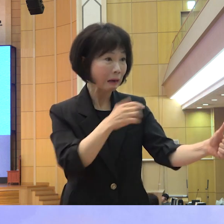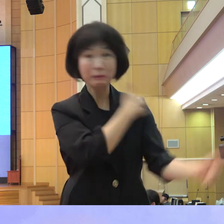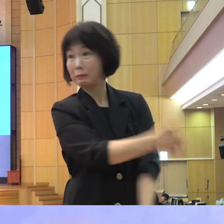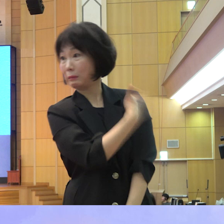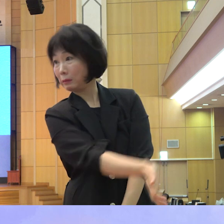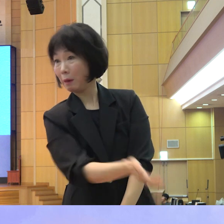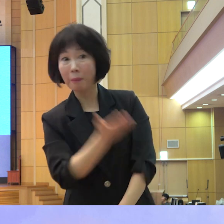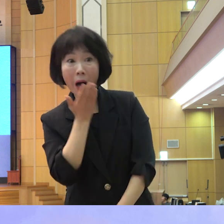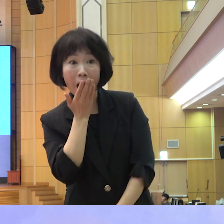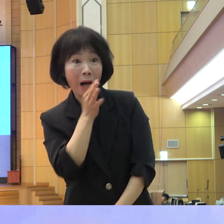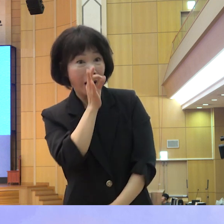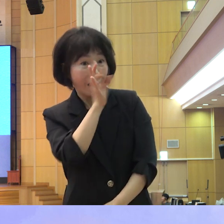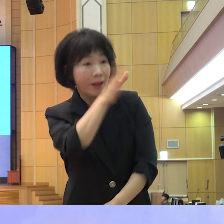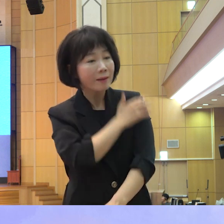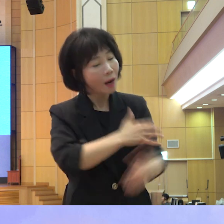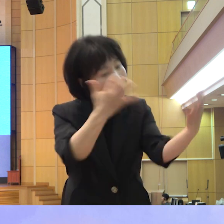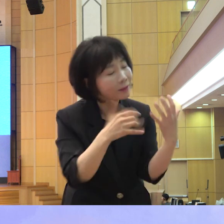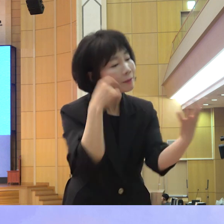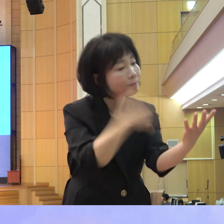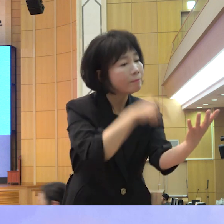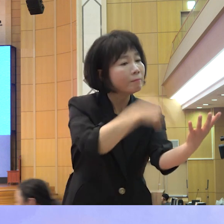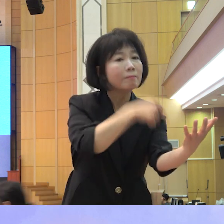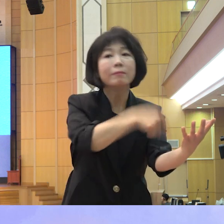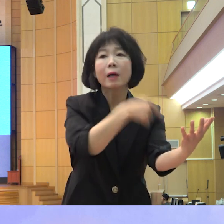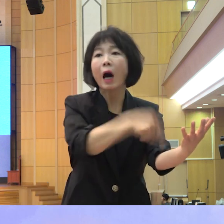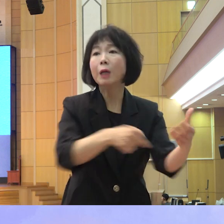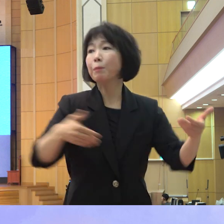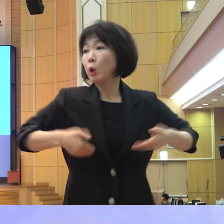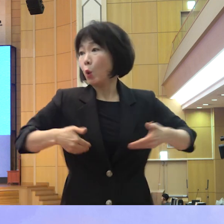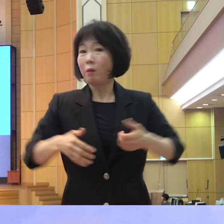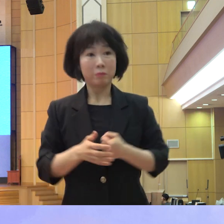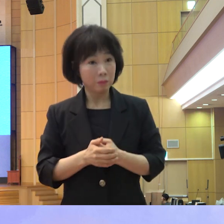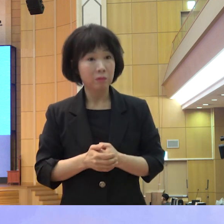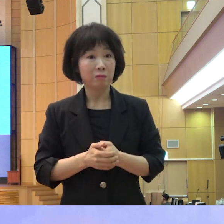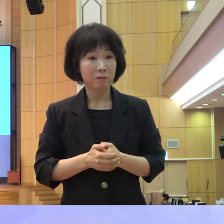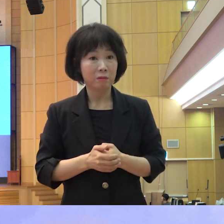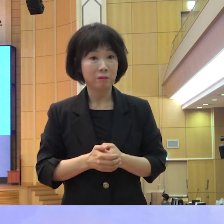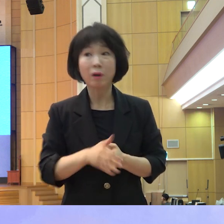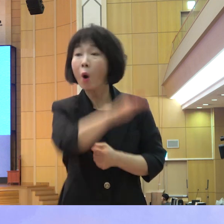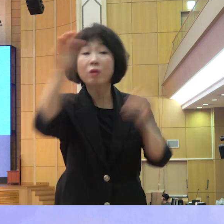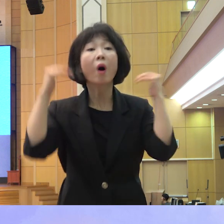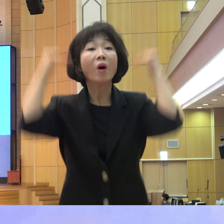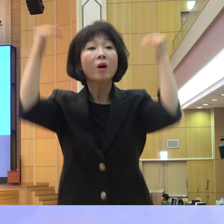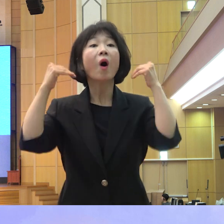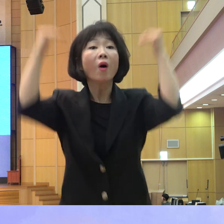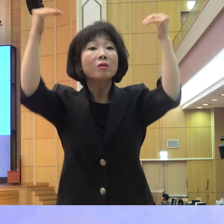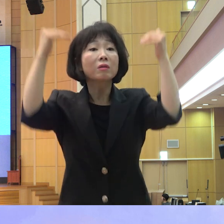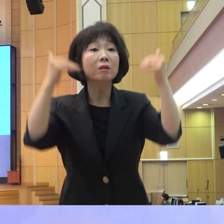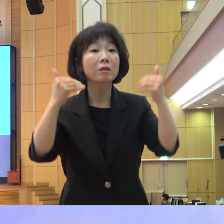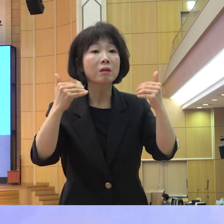그래서 배워야 돼요. 그런데 우리 어른들은 무엇을 아이들에게 가르쳐야 될까요?